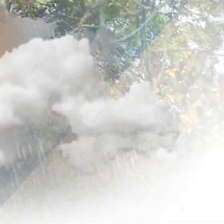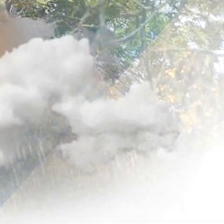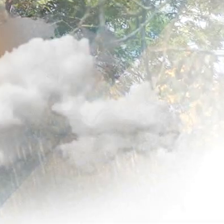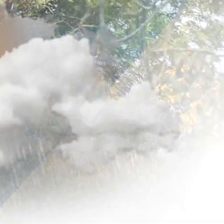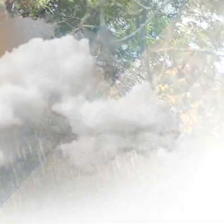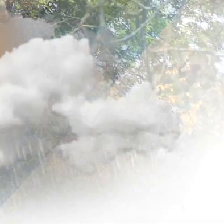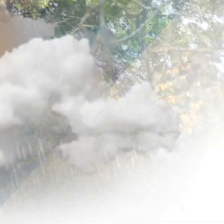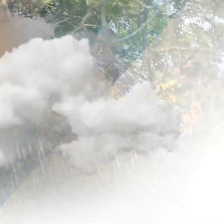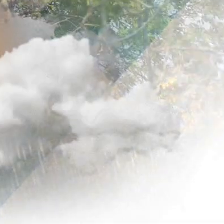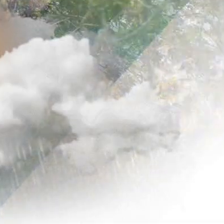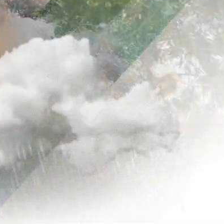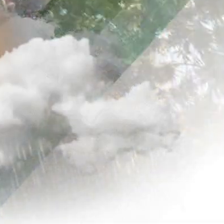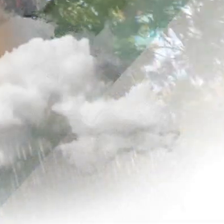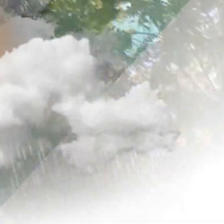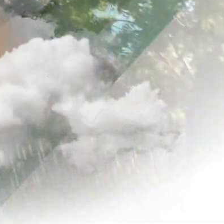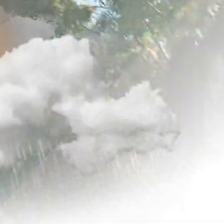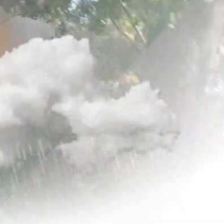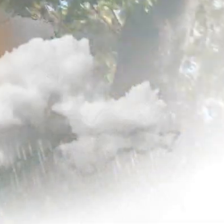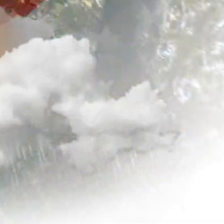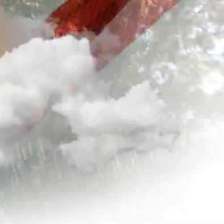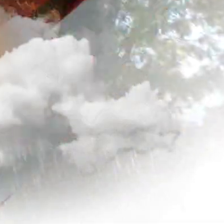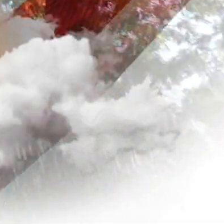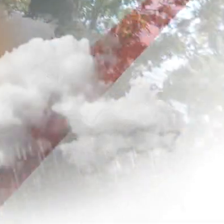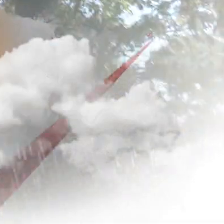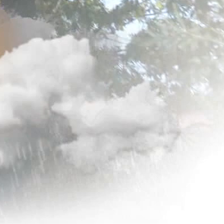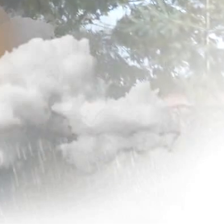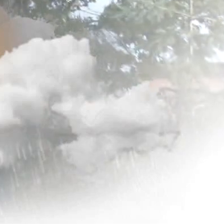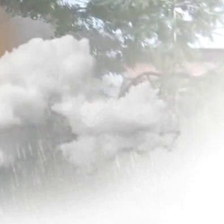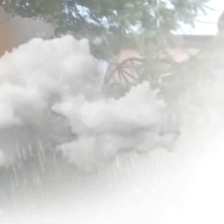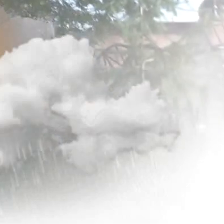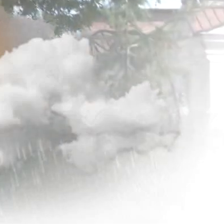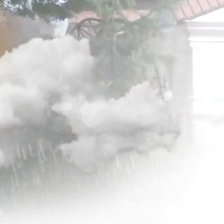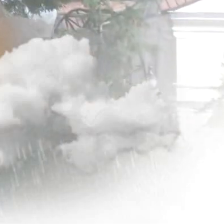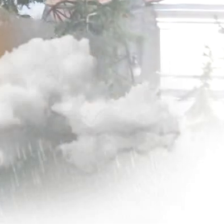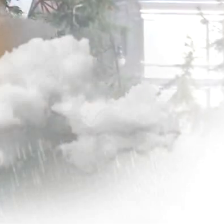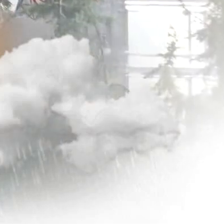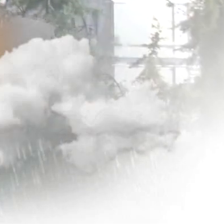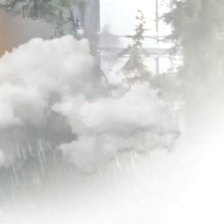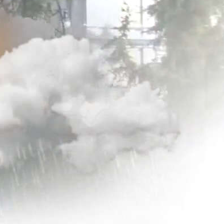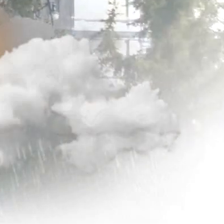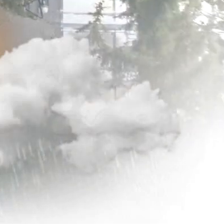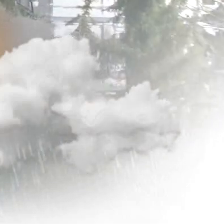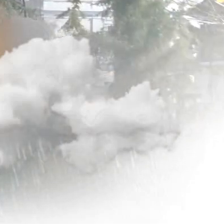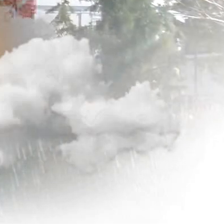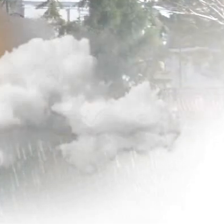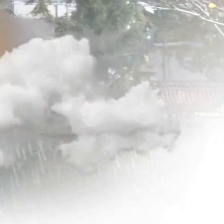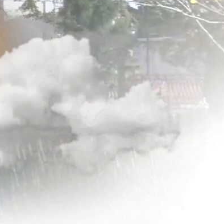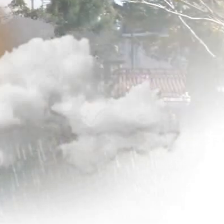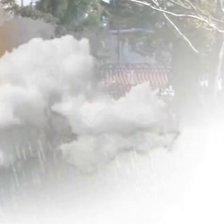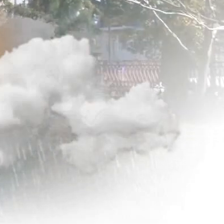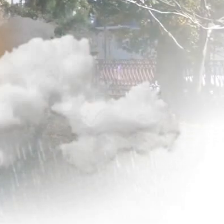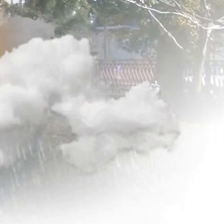вечером. Пахмурно, невеликий дождь. Ветер пауношно-усходний от 1 до 4 метров на секунду.